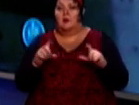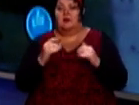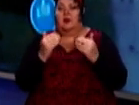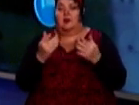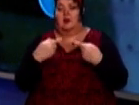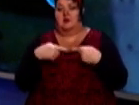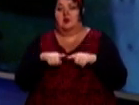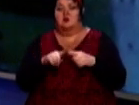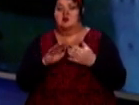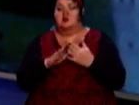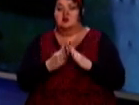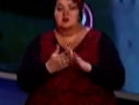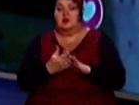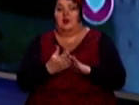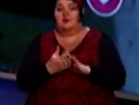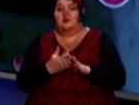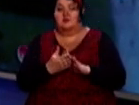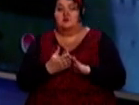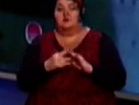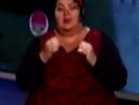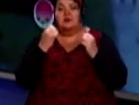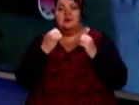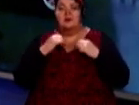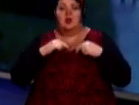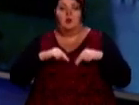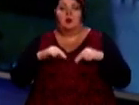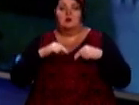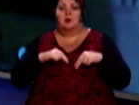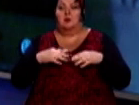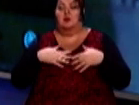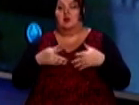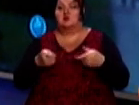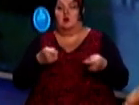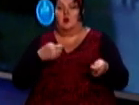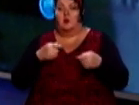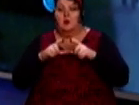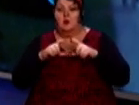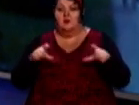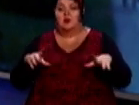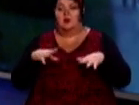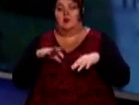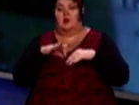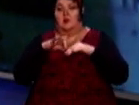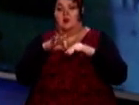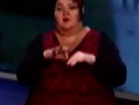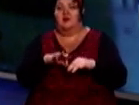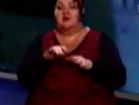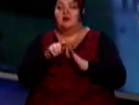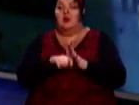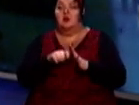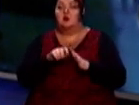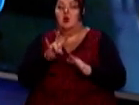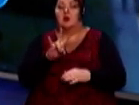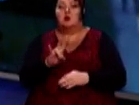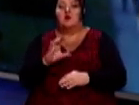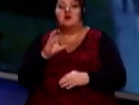технічний стан. Завдяки працівникам нашого управління були проведені аудити, скажімо, в